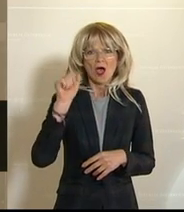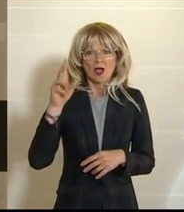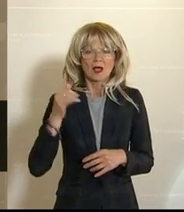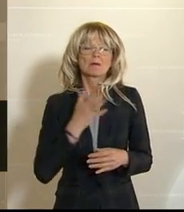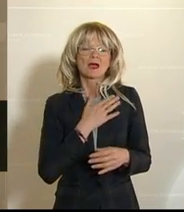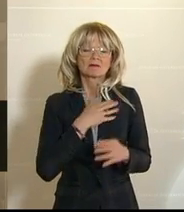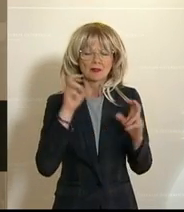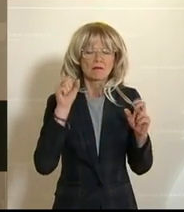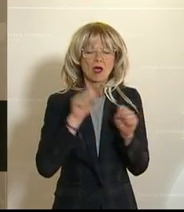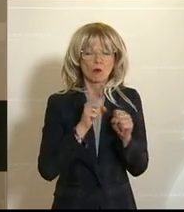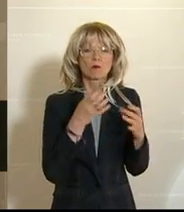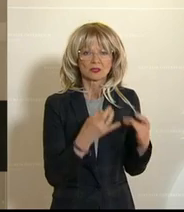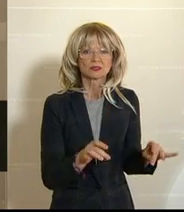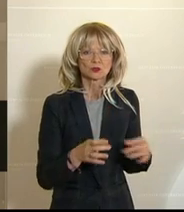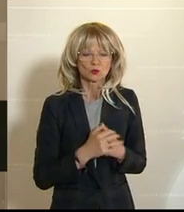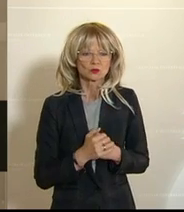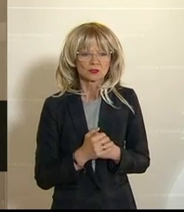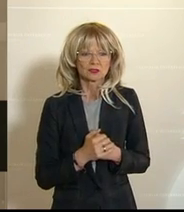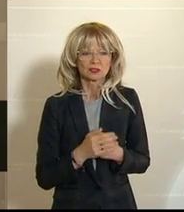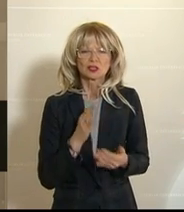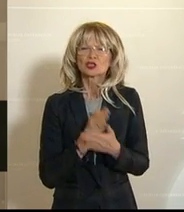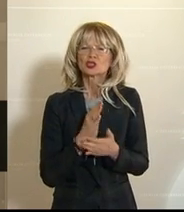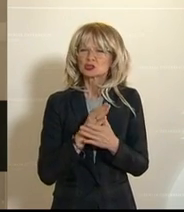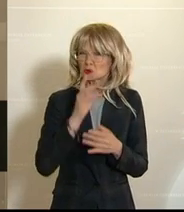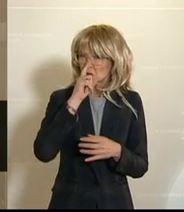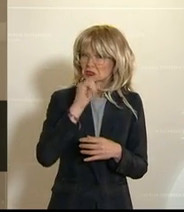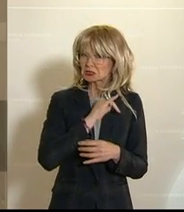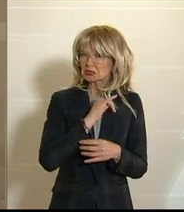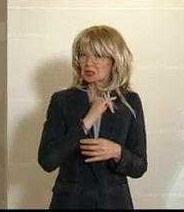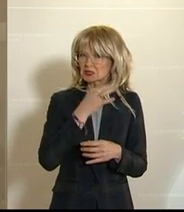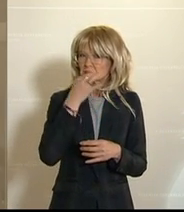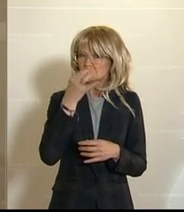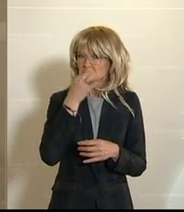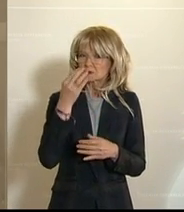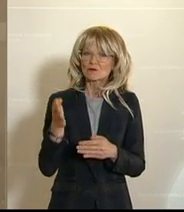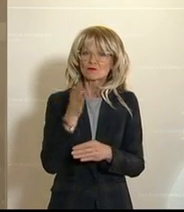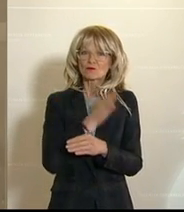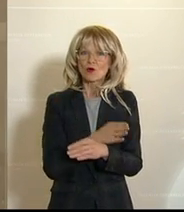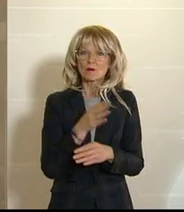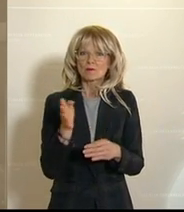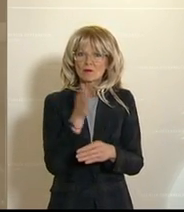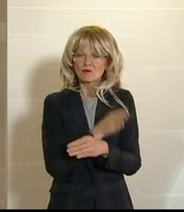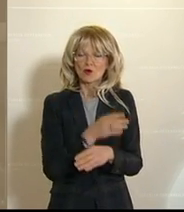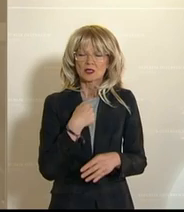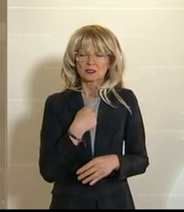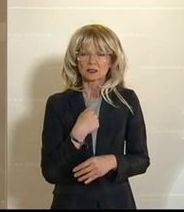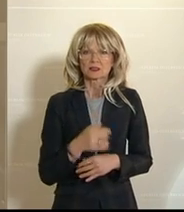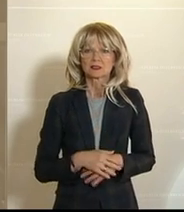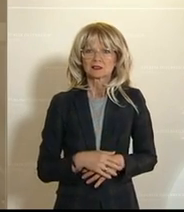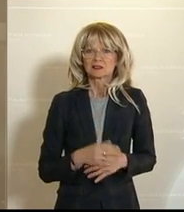Und es war schon eine interessante Rede vor mir, weil das mir den Einstieg beinahe erspart,